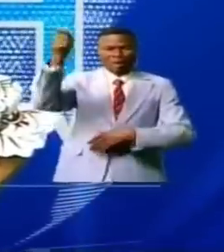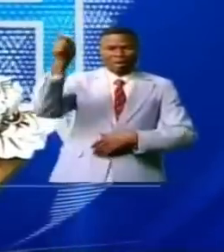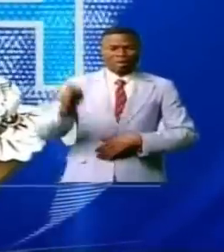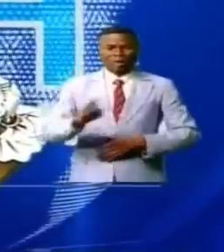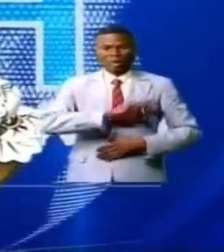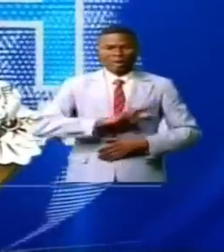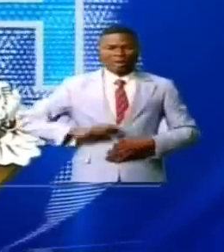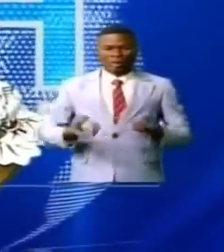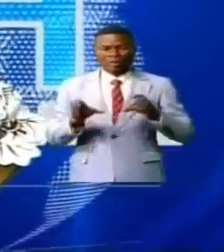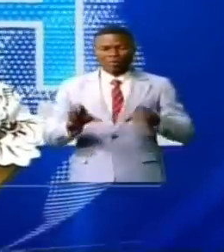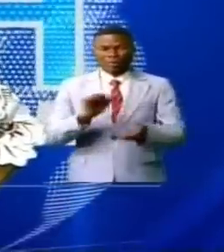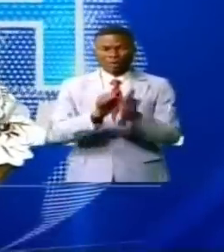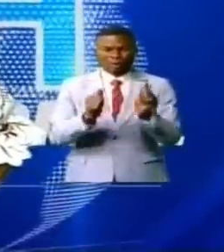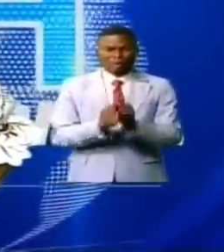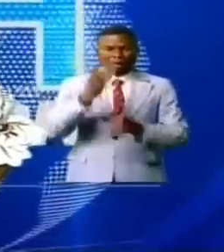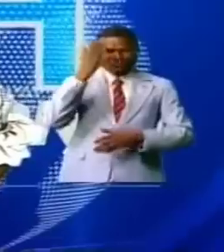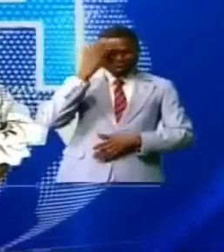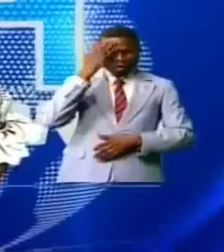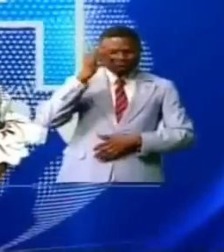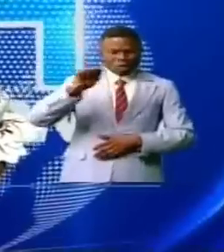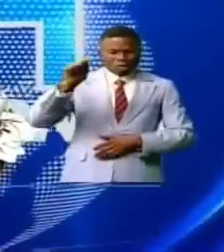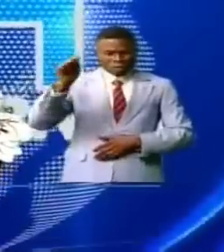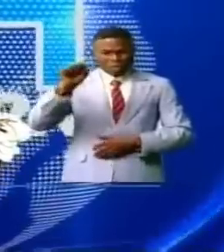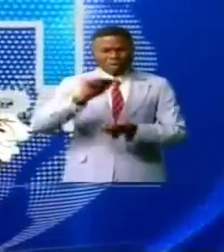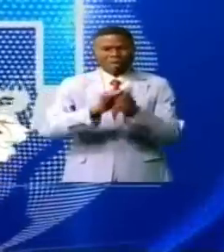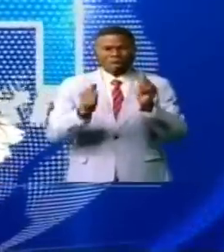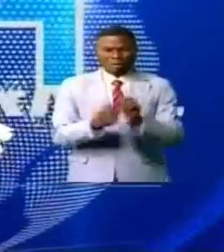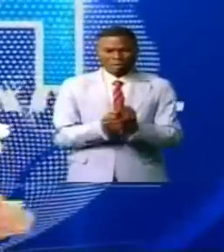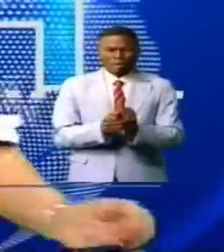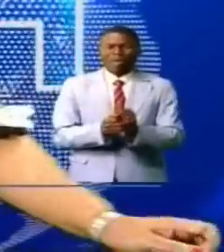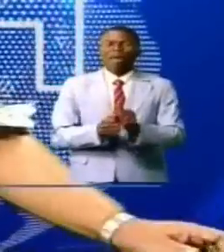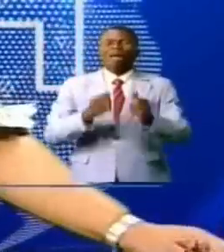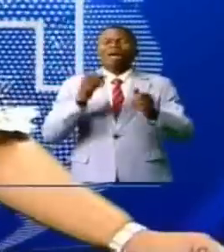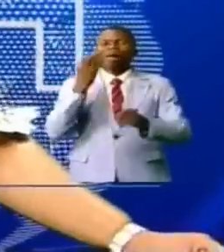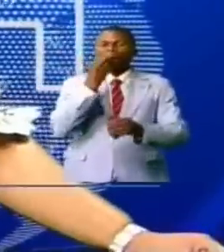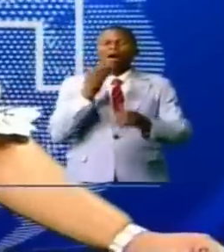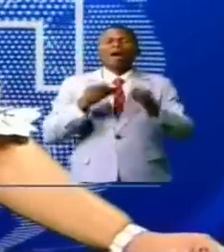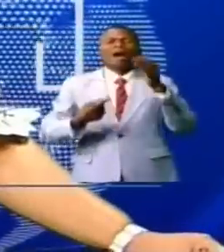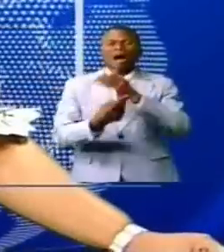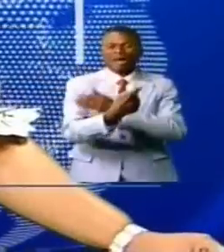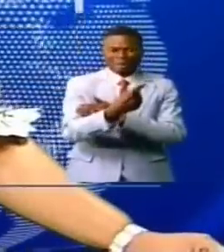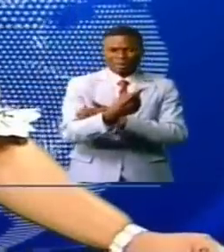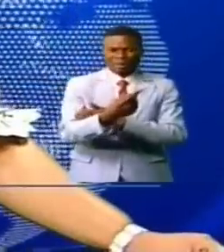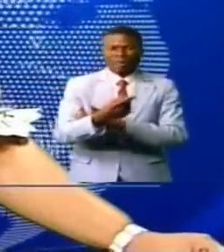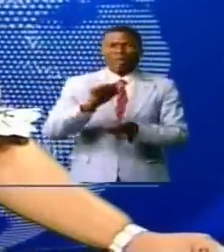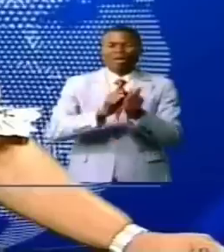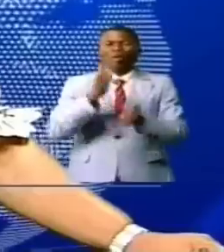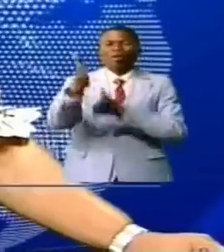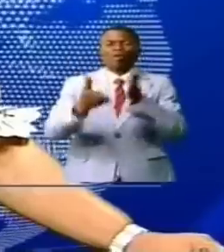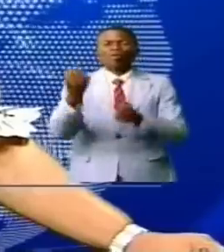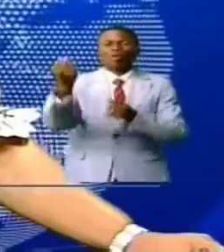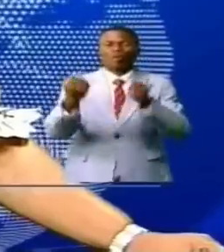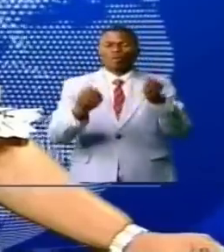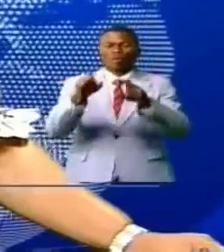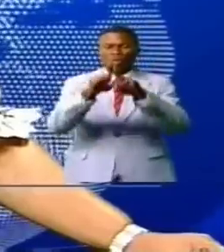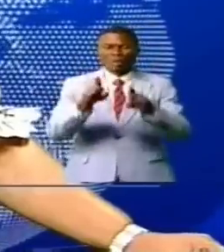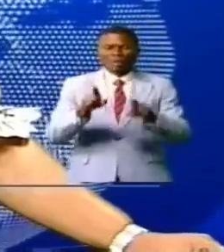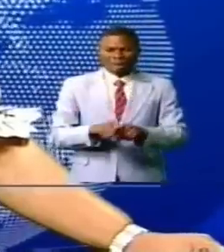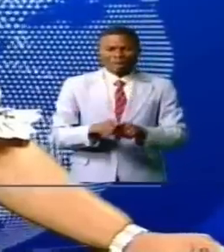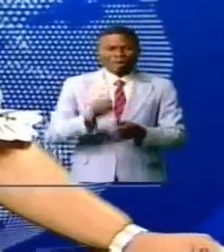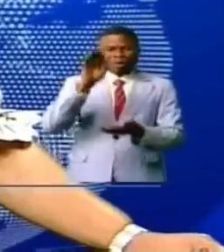RDC. Question de se faire une idée claire sur les faits reprochés aux prévenus, à savoir le détournement des véhicules et